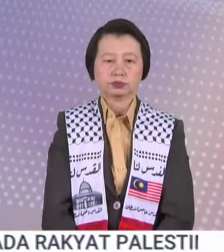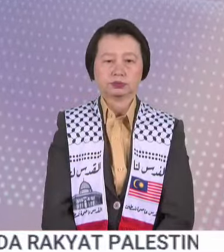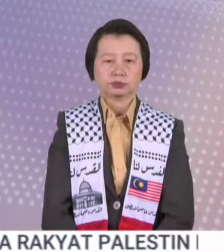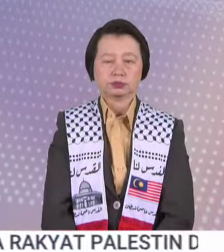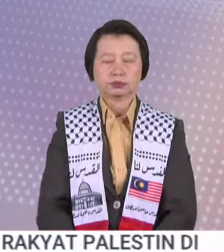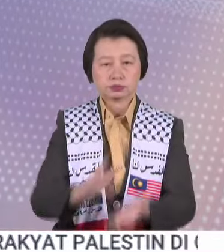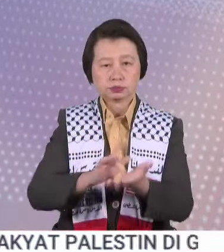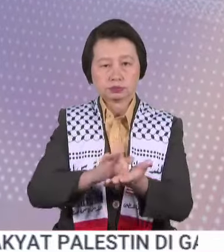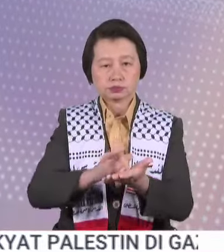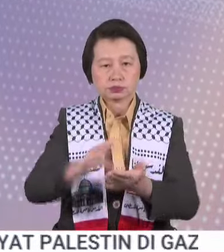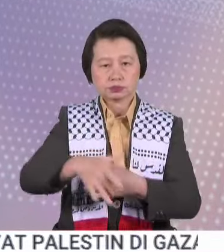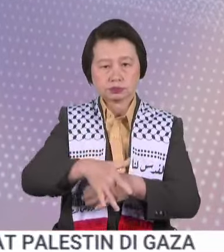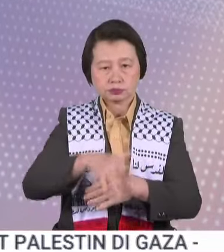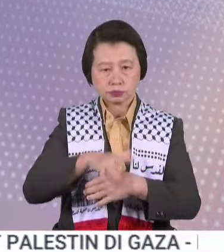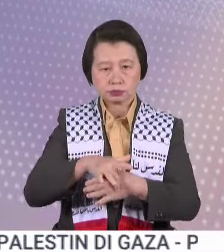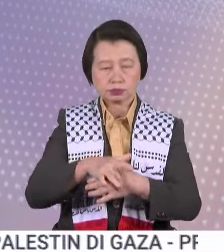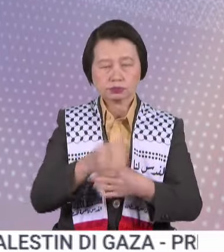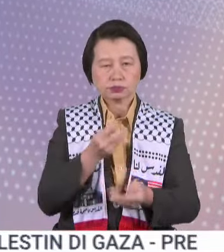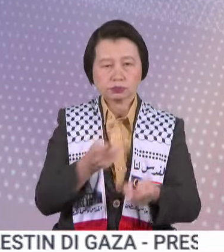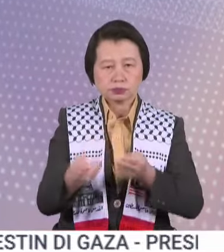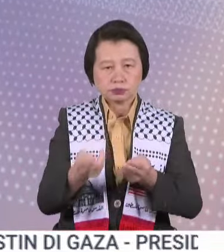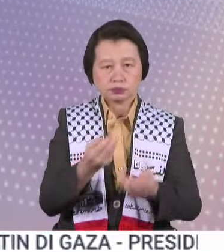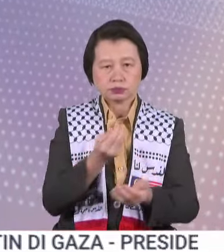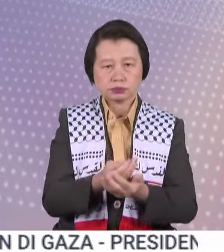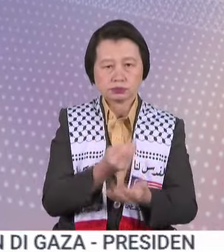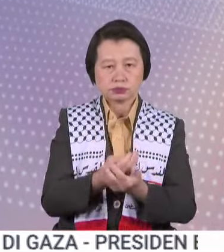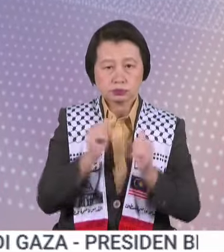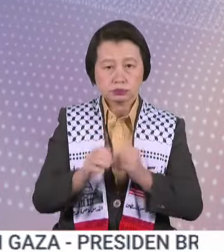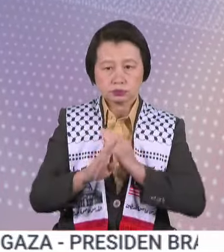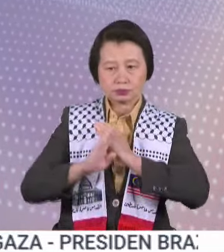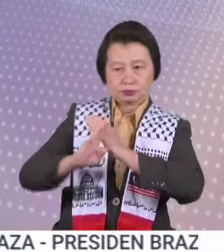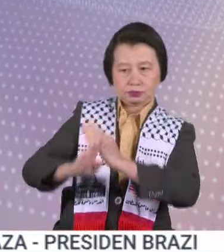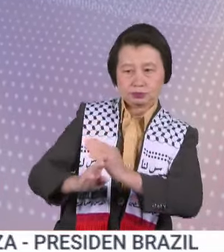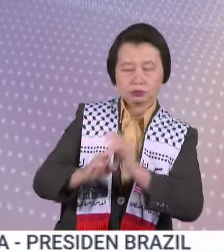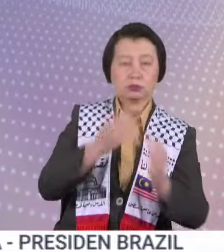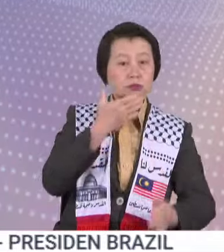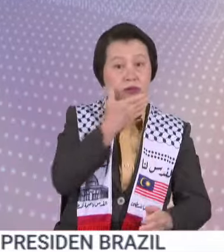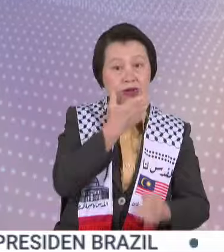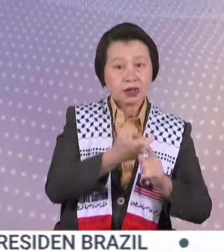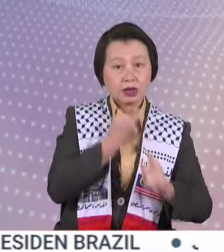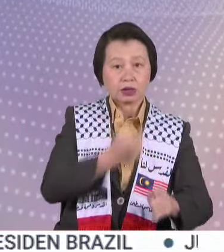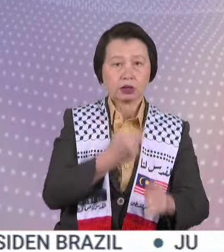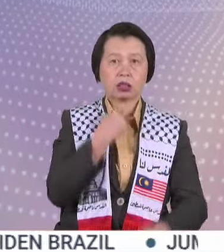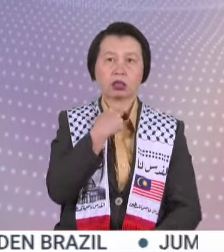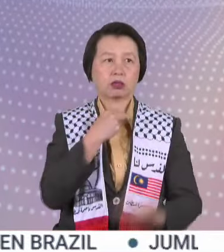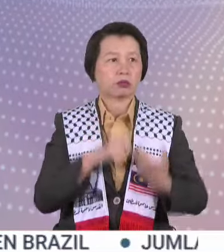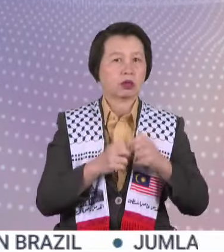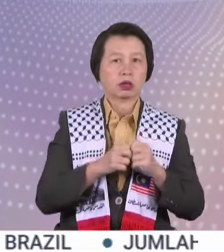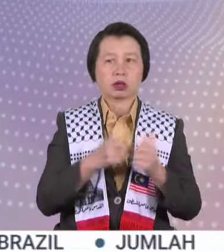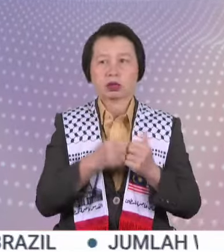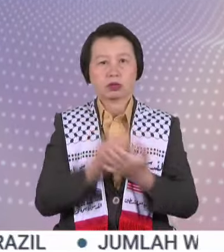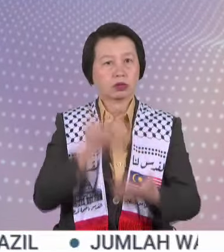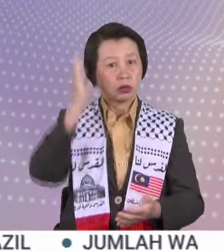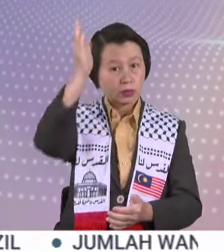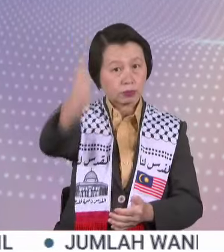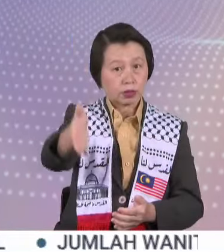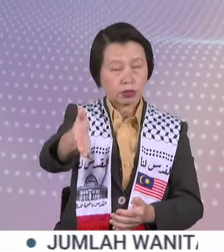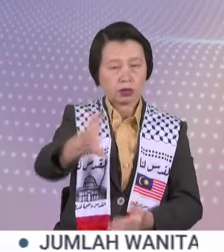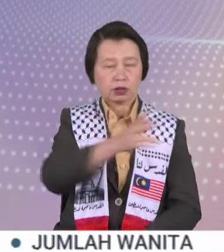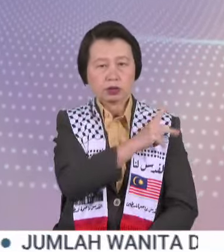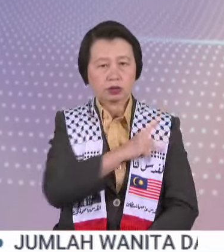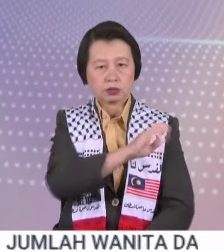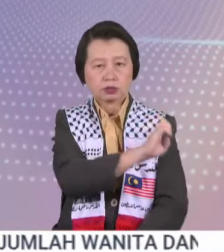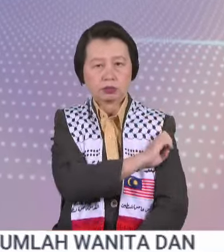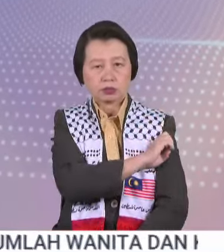Intervensi awal mengenai ilmu pengurusan kewangan dapat menghindari golongan belia daripada belenggu kewangan pada masa depan. Ketua